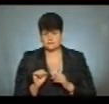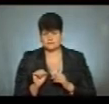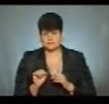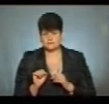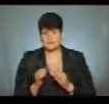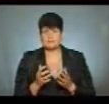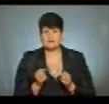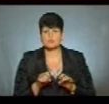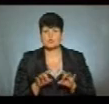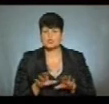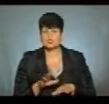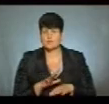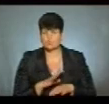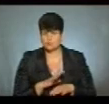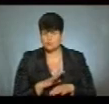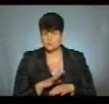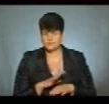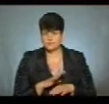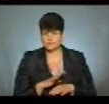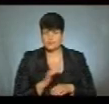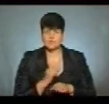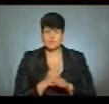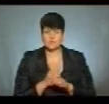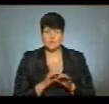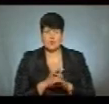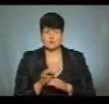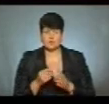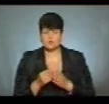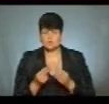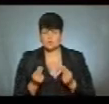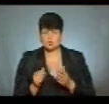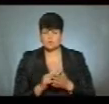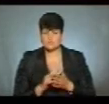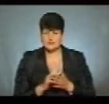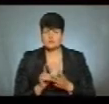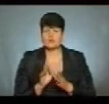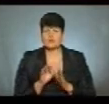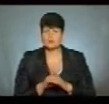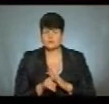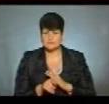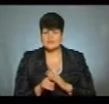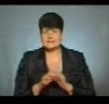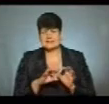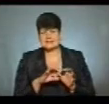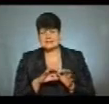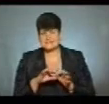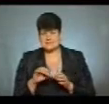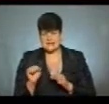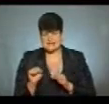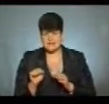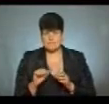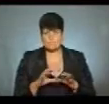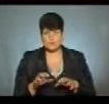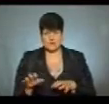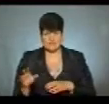Значить, прийнято рішення було, що зроблена проектно-кошторисна документація. Значить, що включало в себе? Значить, зняття цієї